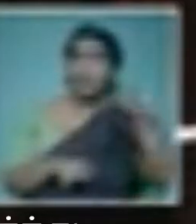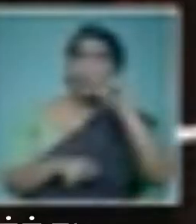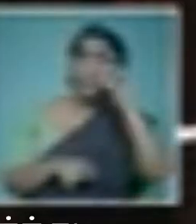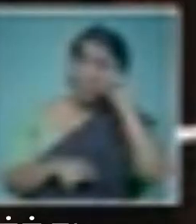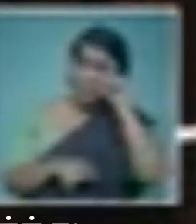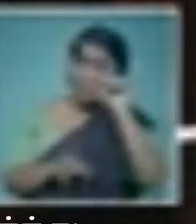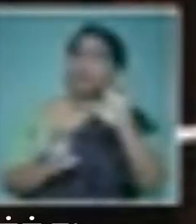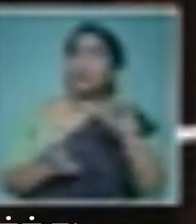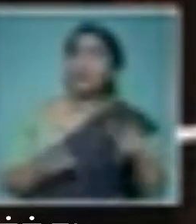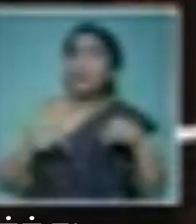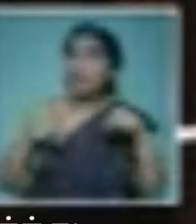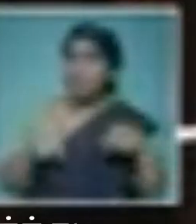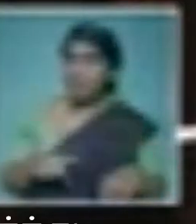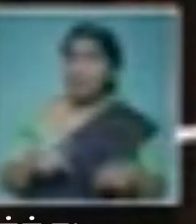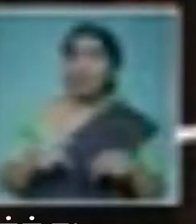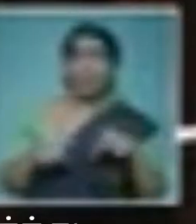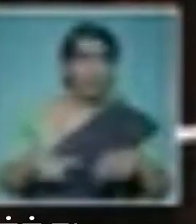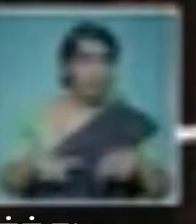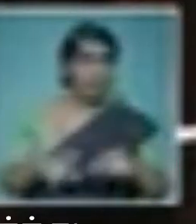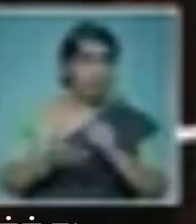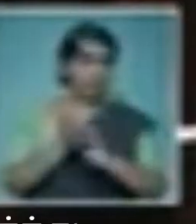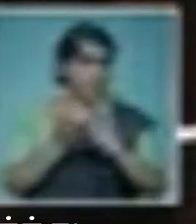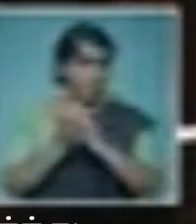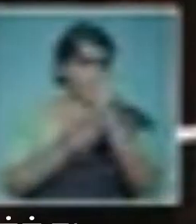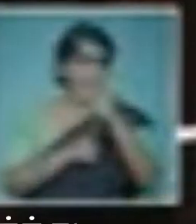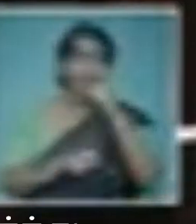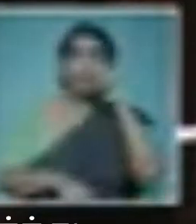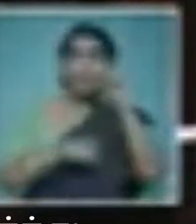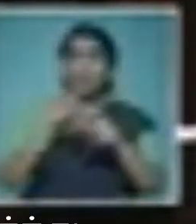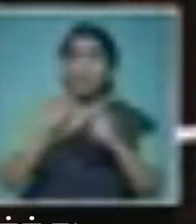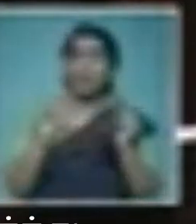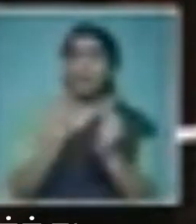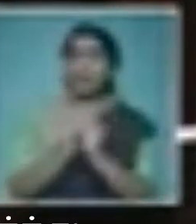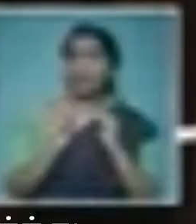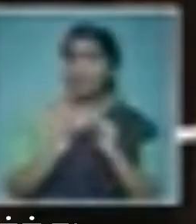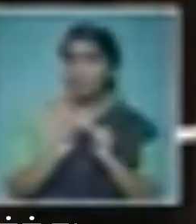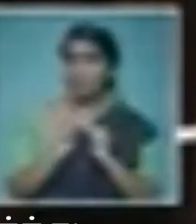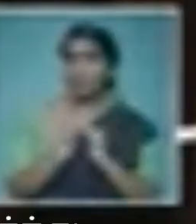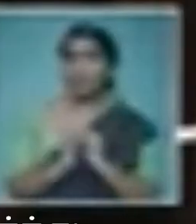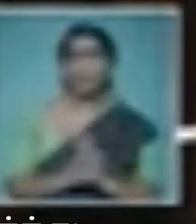ගමම දැනටේ සහන ලැබෙන ජනතාවගේ මොනවද කරලා තියෙන්නේ?